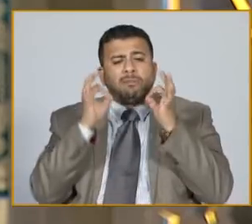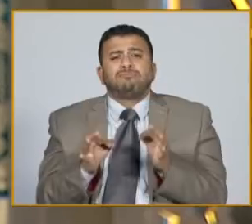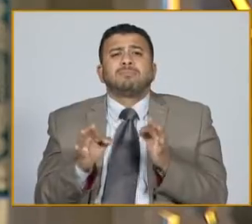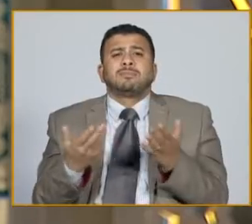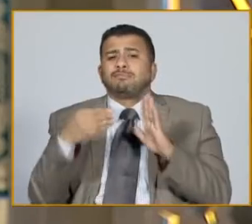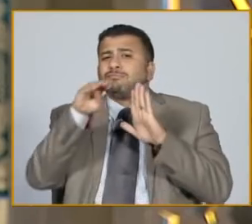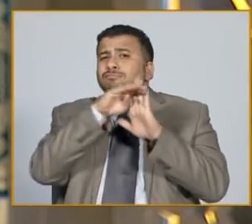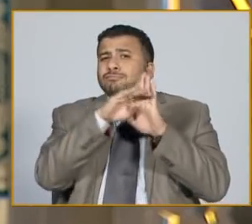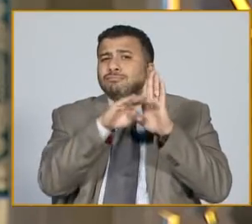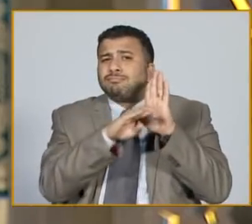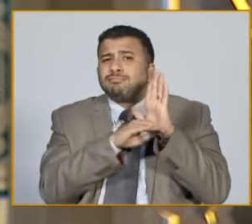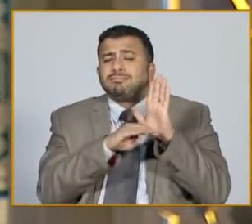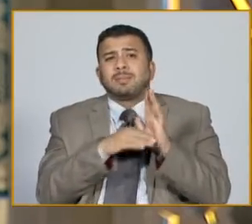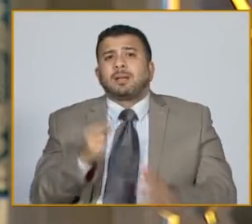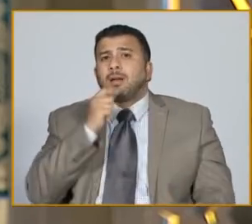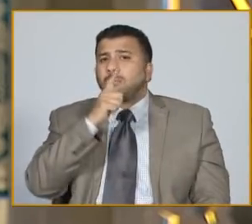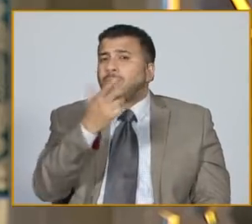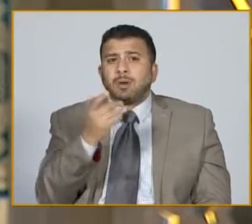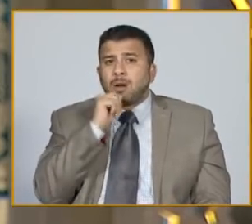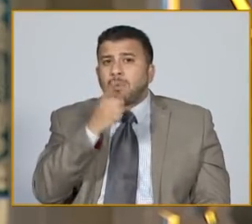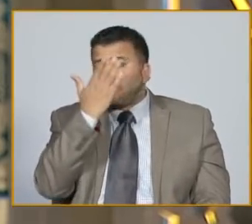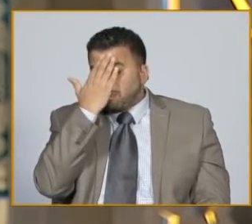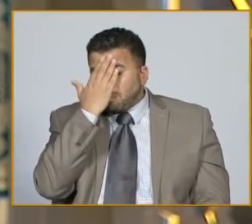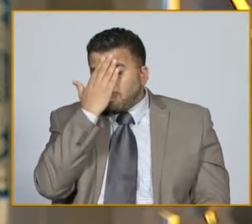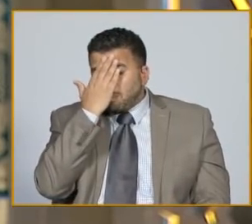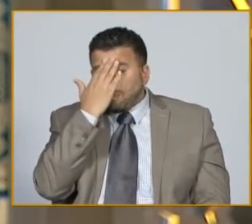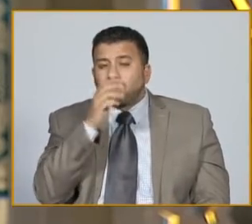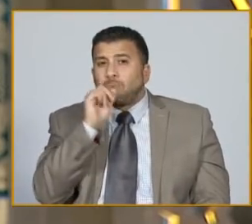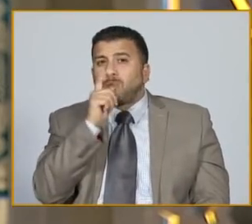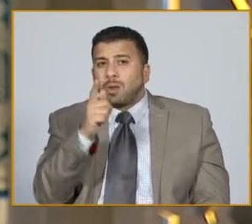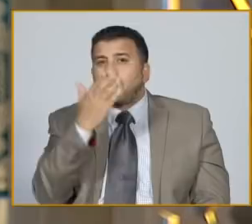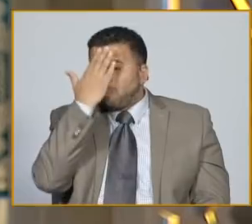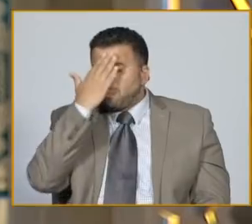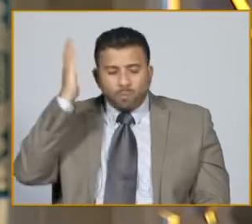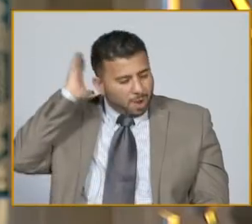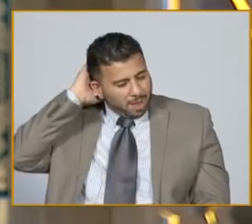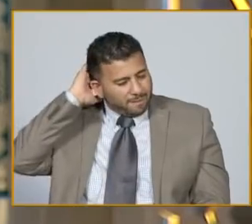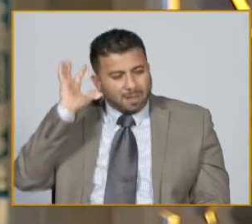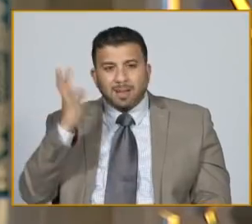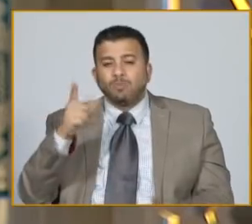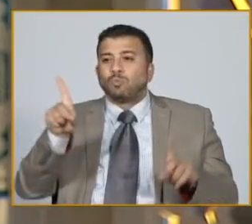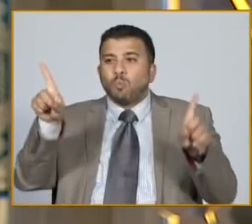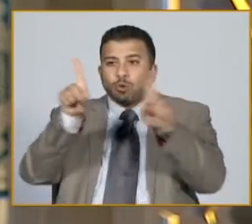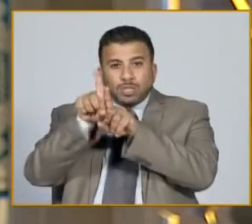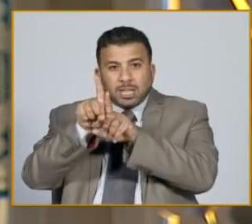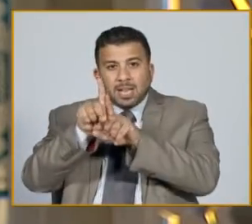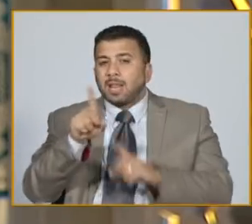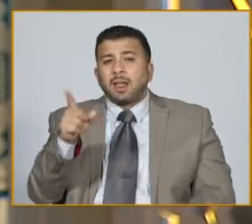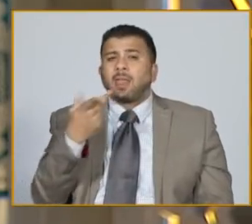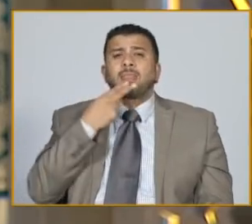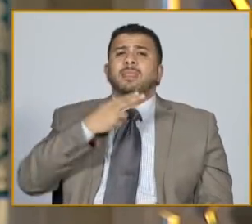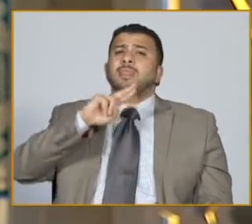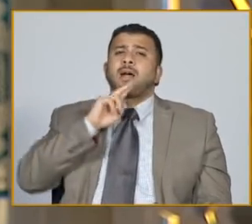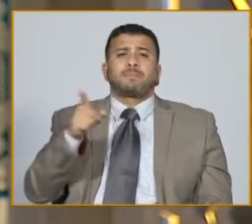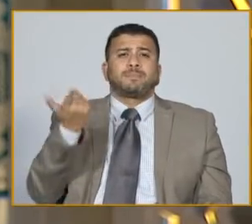وعلا ذكر عن المنافق، ذكر عن المشركين والمنافقين أنهم أهل كذب، قال إنما يفتري